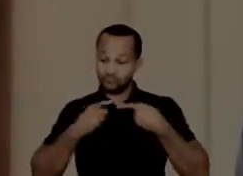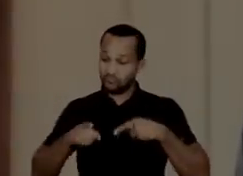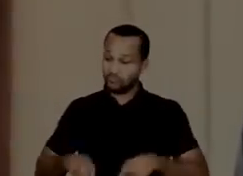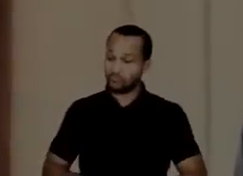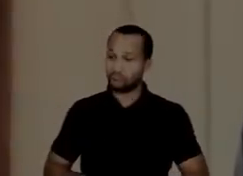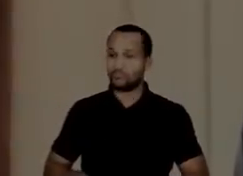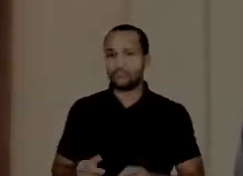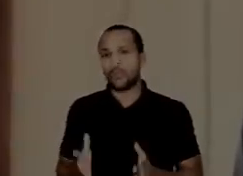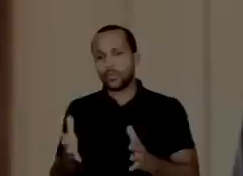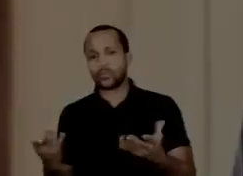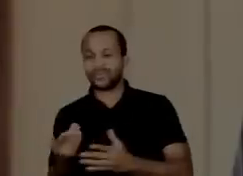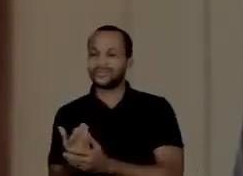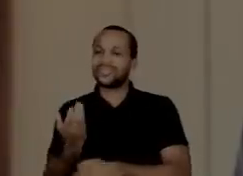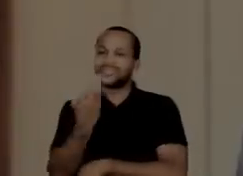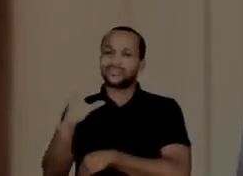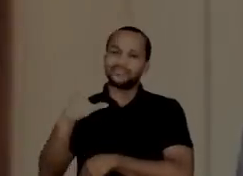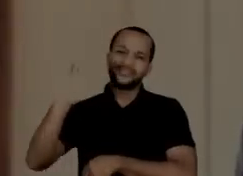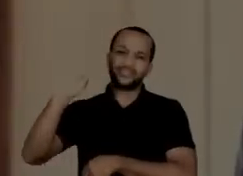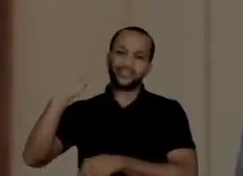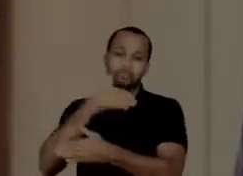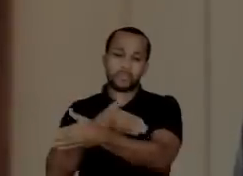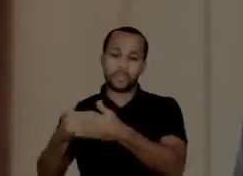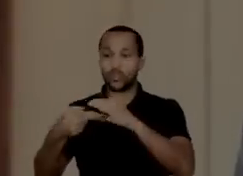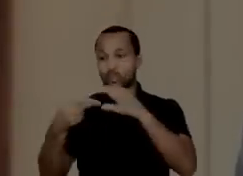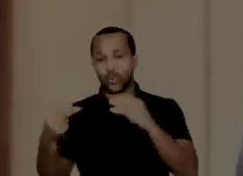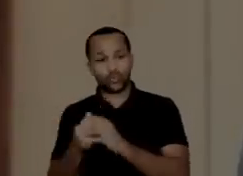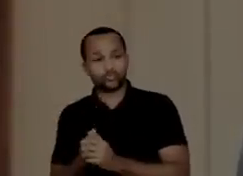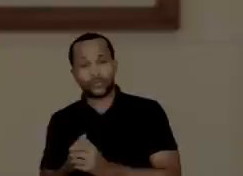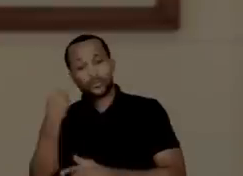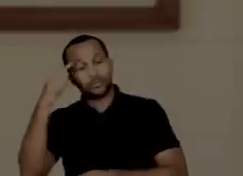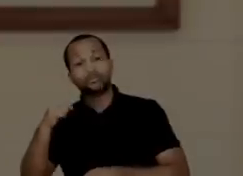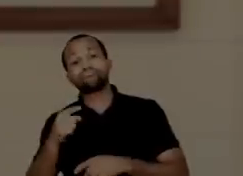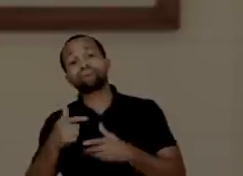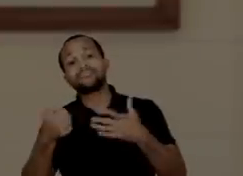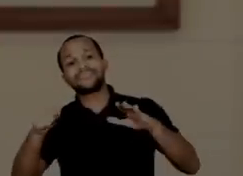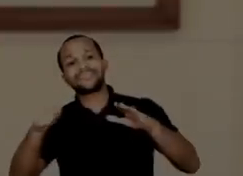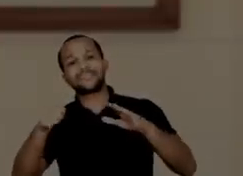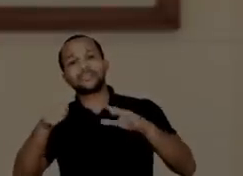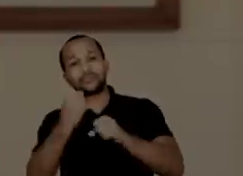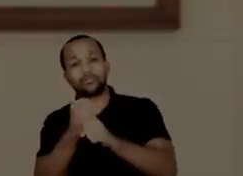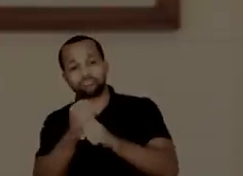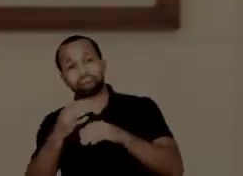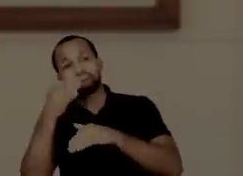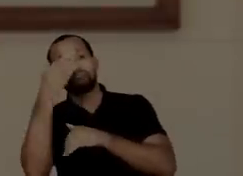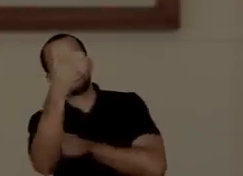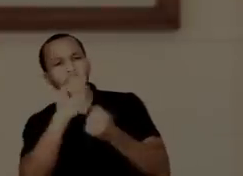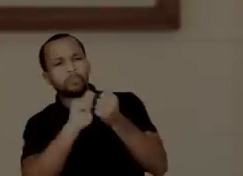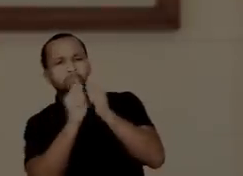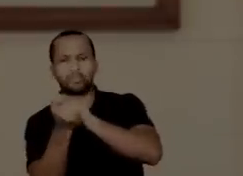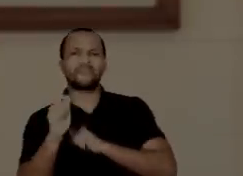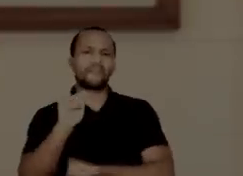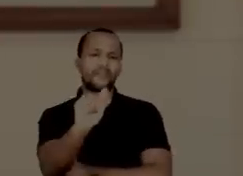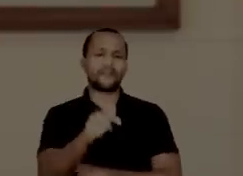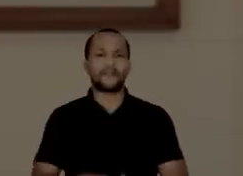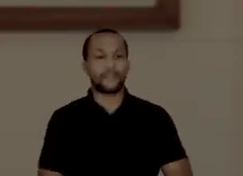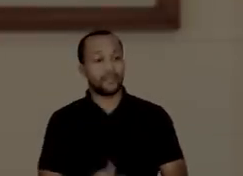prochainement permettra de relever ces défis. L'État s'engagera à hauteur de 150 millions d'euros pour préparer l'avenir de la